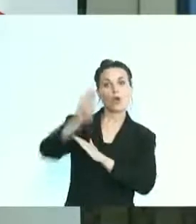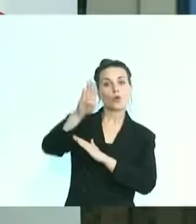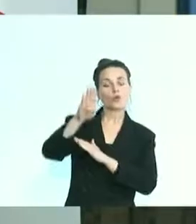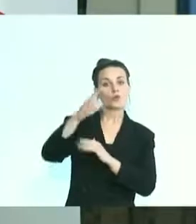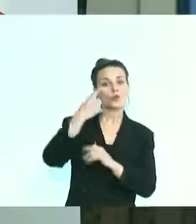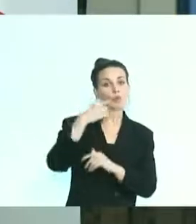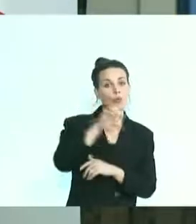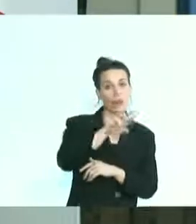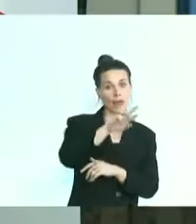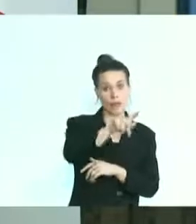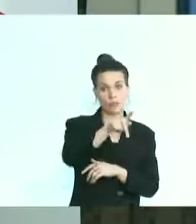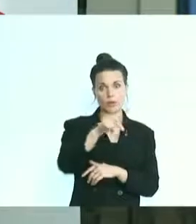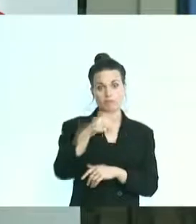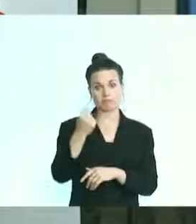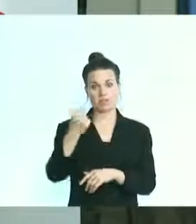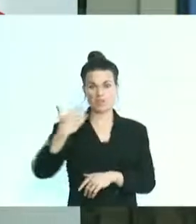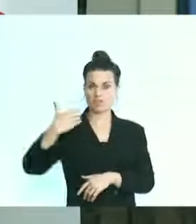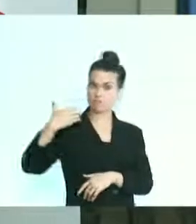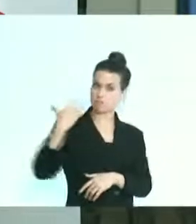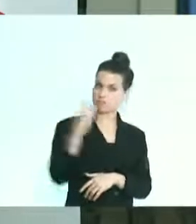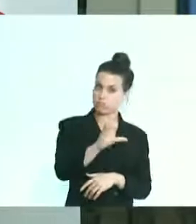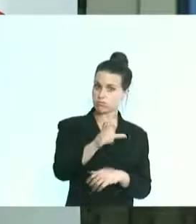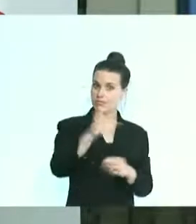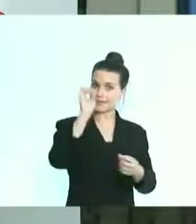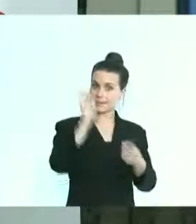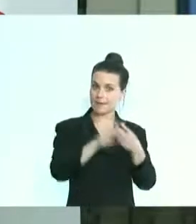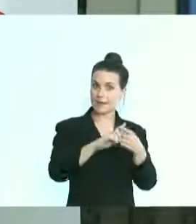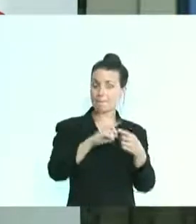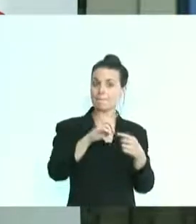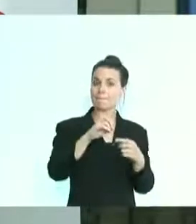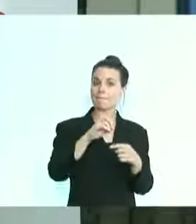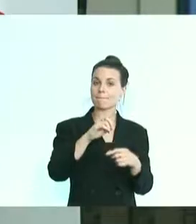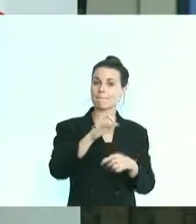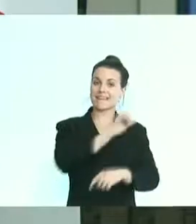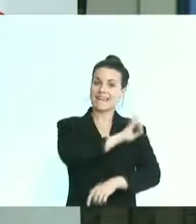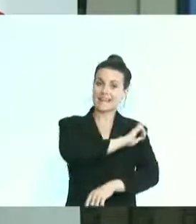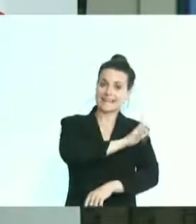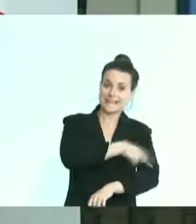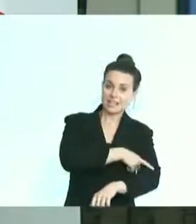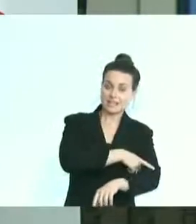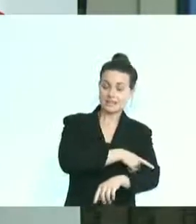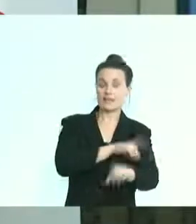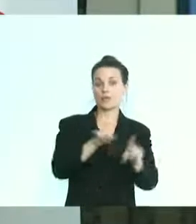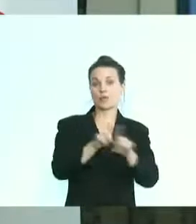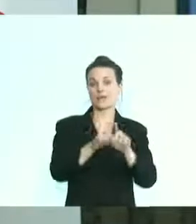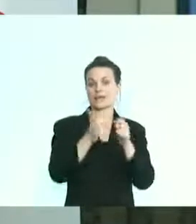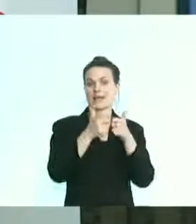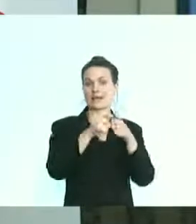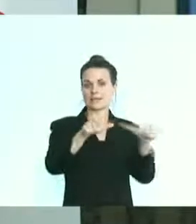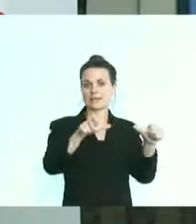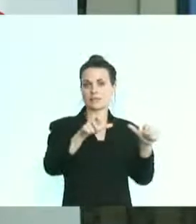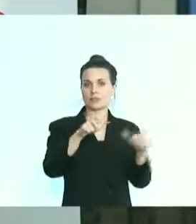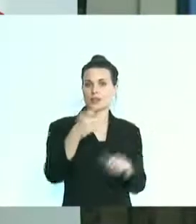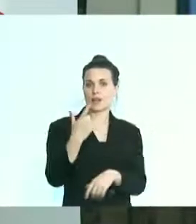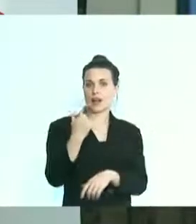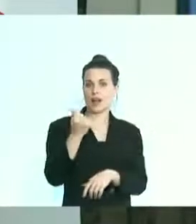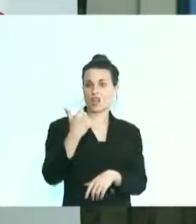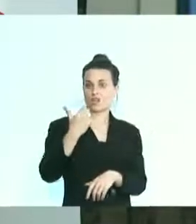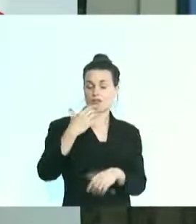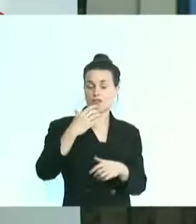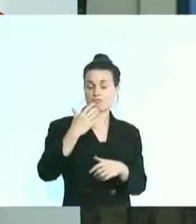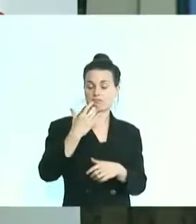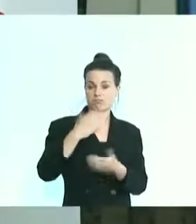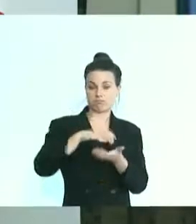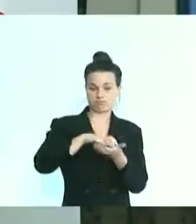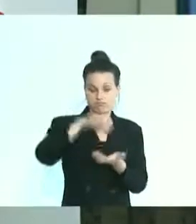mise en conformité énergétique et accessibilité à chaque fois. Donc ça, c'est pour les grands établissements recevant